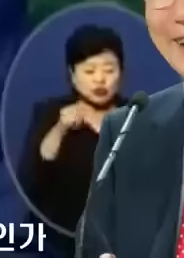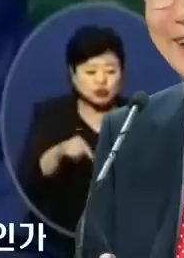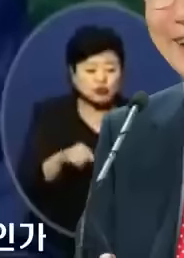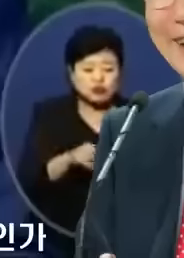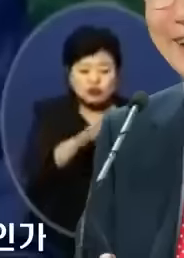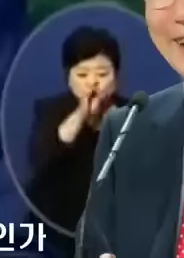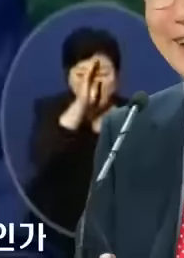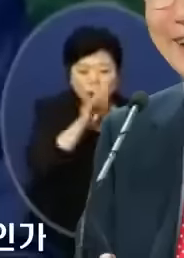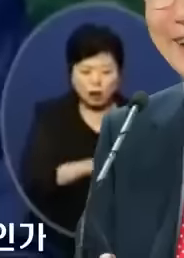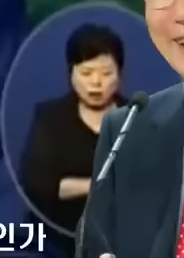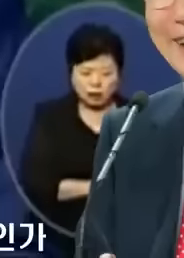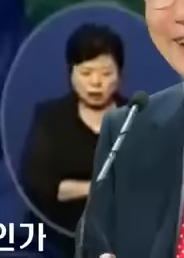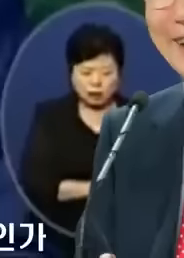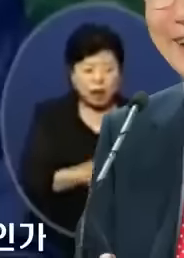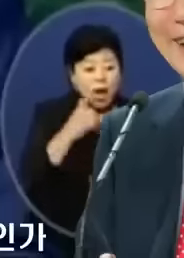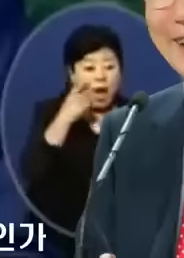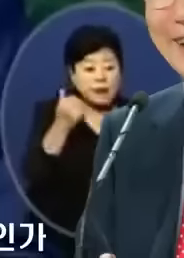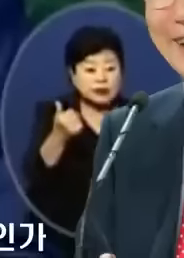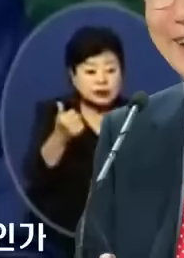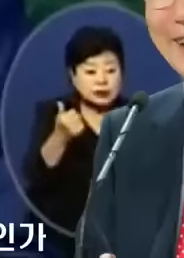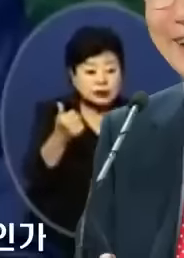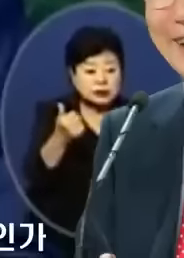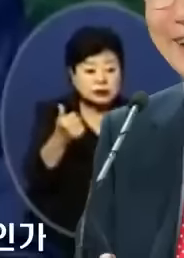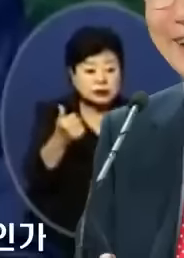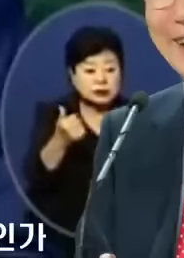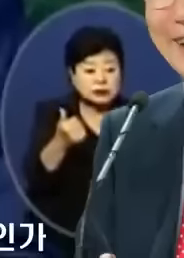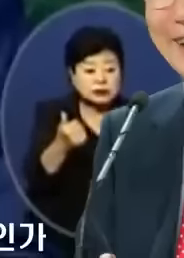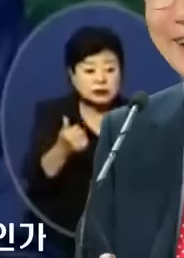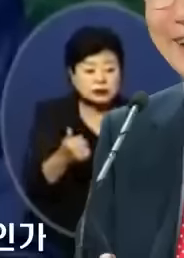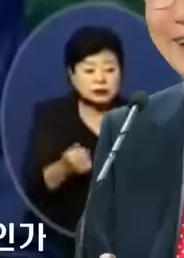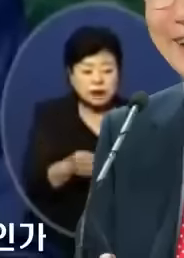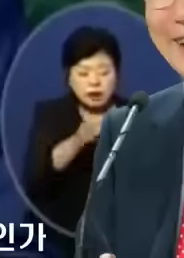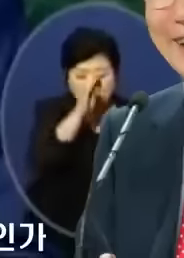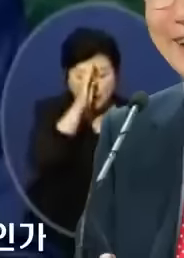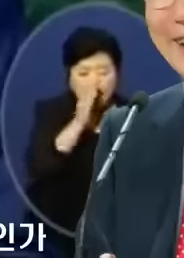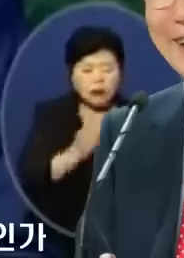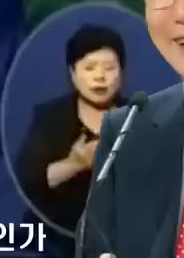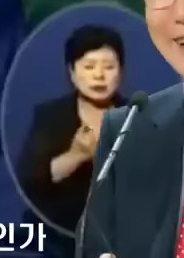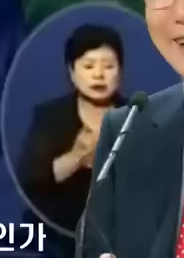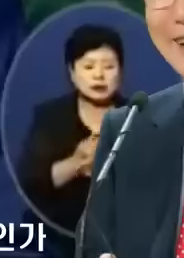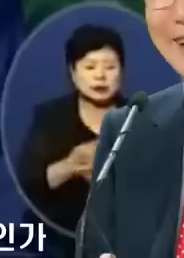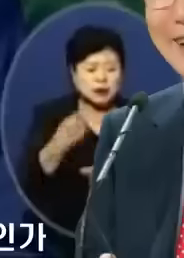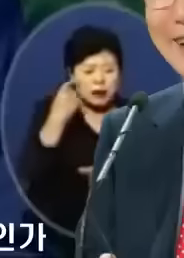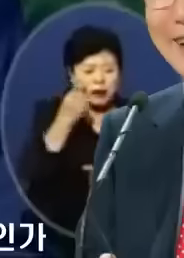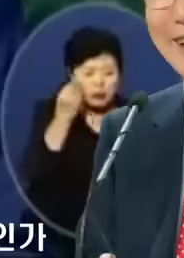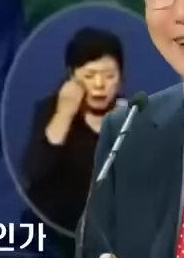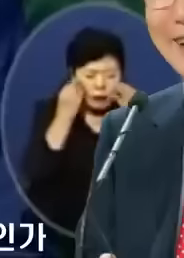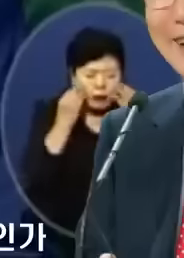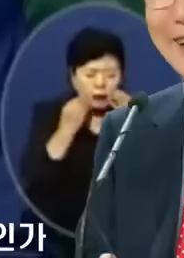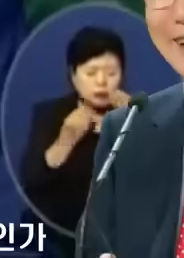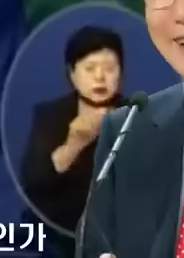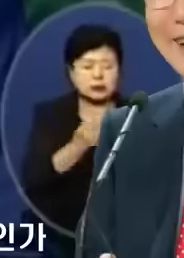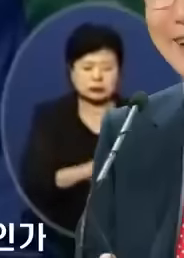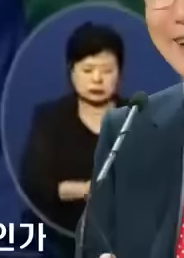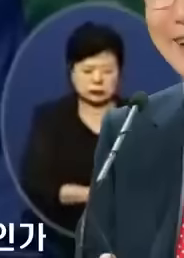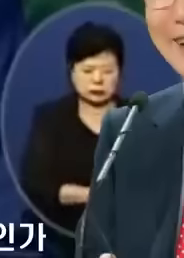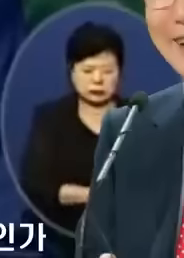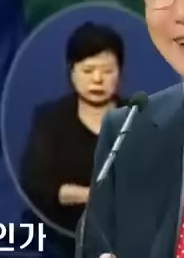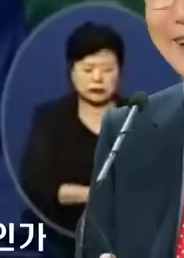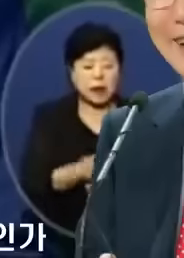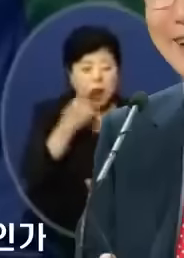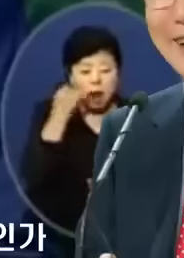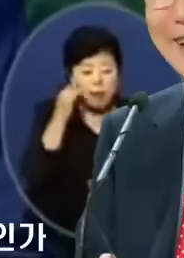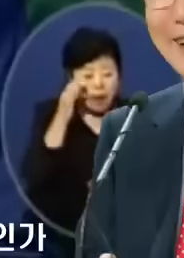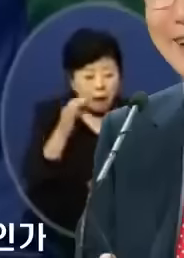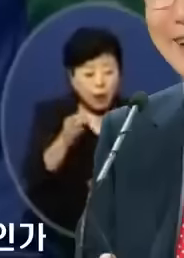천연두였었습니다. 우리 아버님도 천연두를 알아서 얼굴이 빡빡 얽었었어요. 그런데 내가